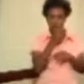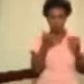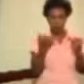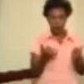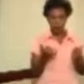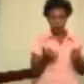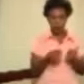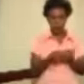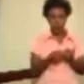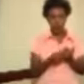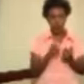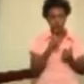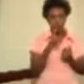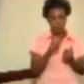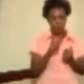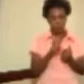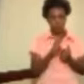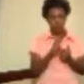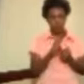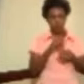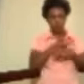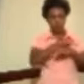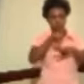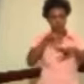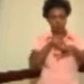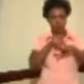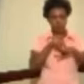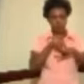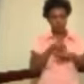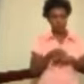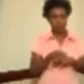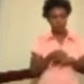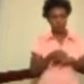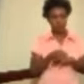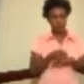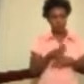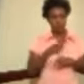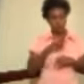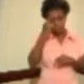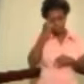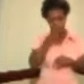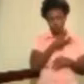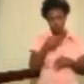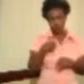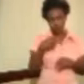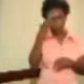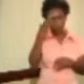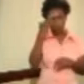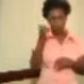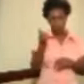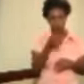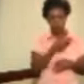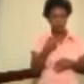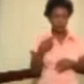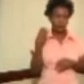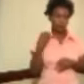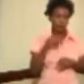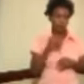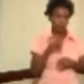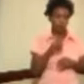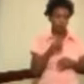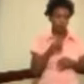tourné vers le naturel. C'est tout à fait naturel. C'est bien. Pour nous-mêmes, on croit que nous gagnons une